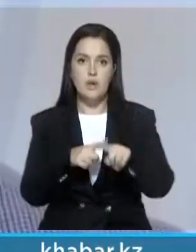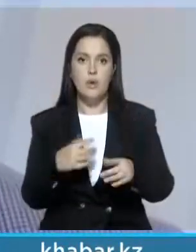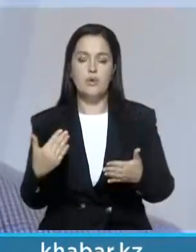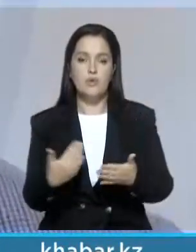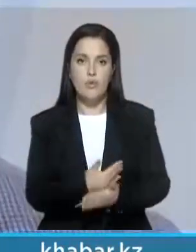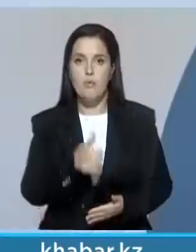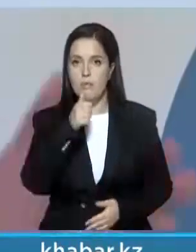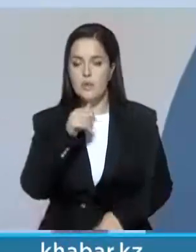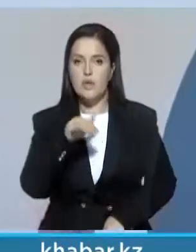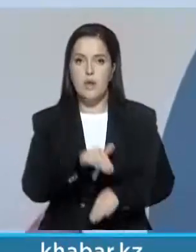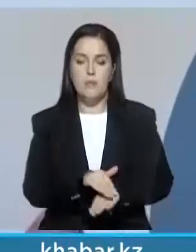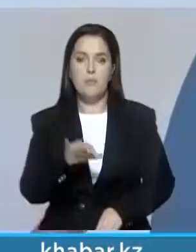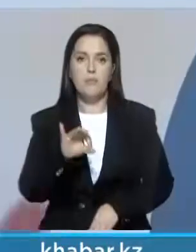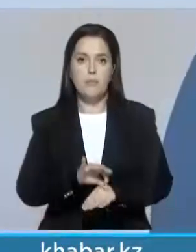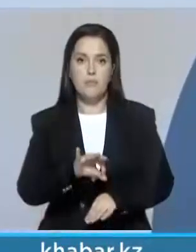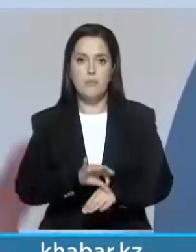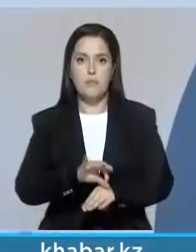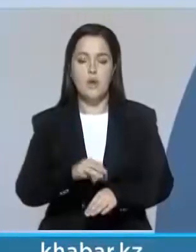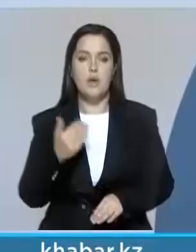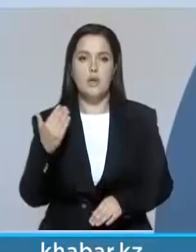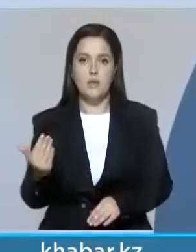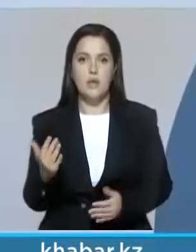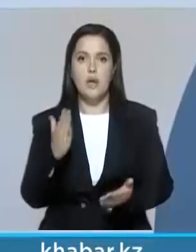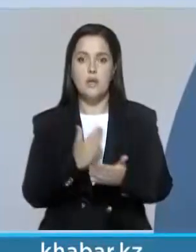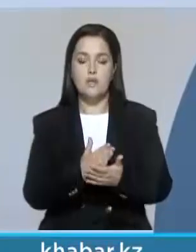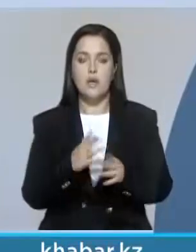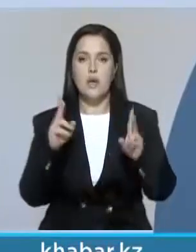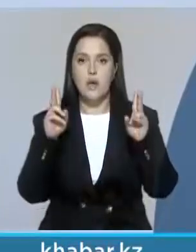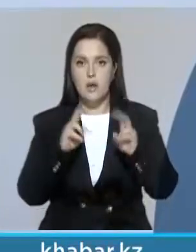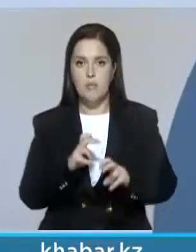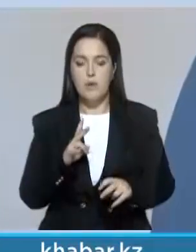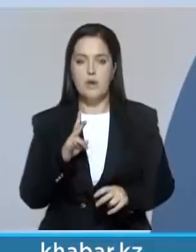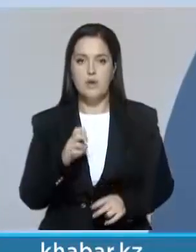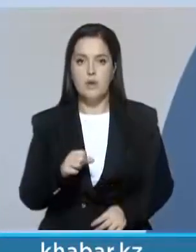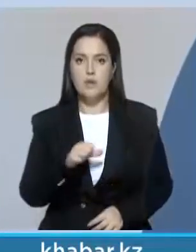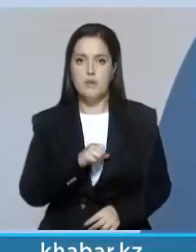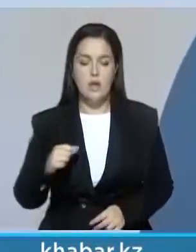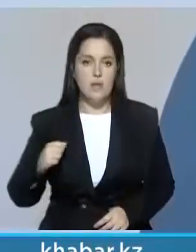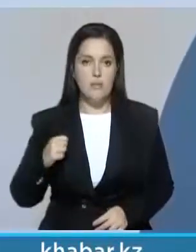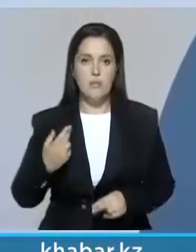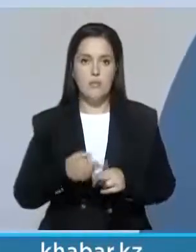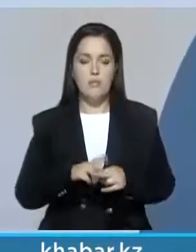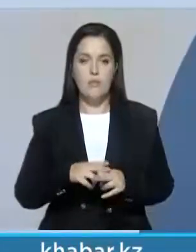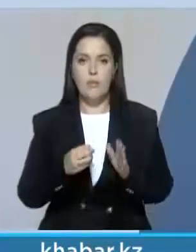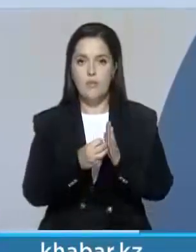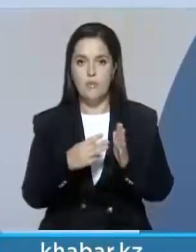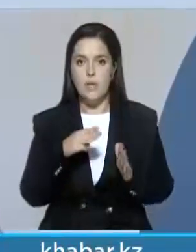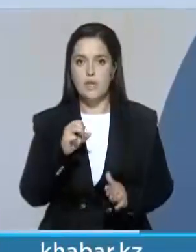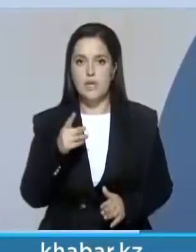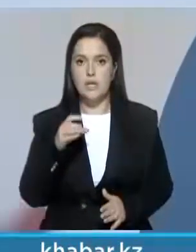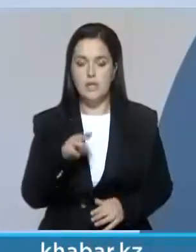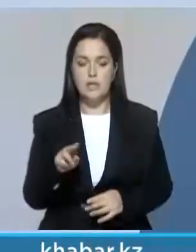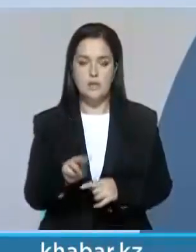методы диагностики. Для них есть целевые препараты, которые основаны на самой генетике опухоли, называется таргетотерапия.